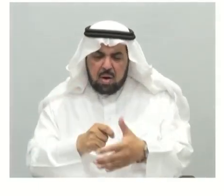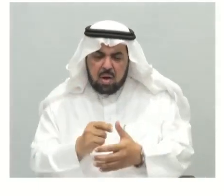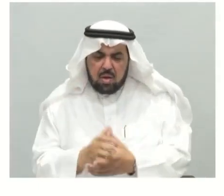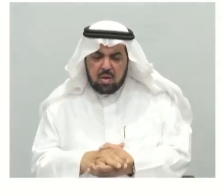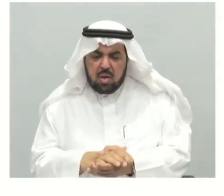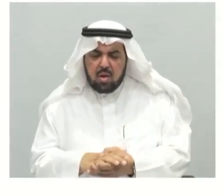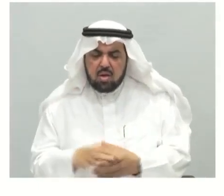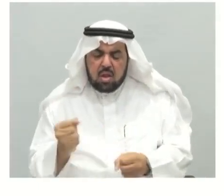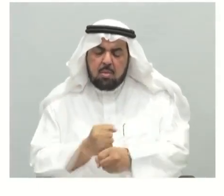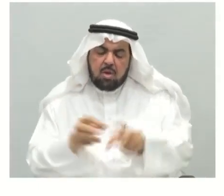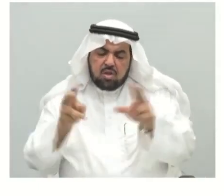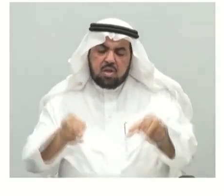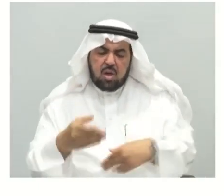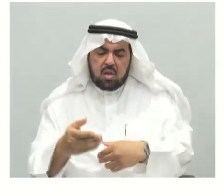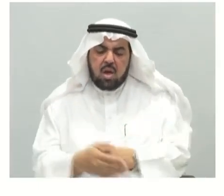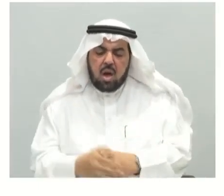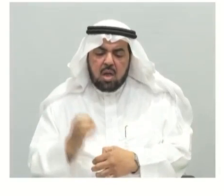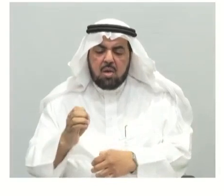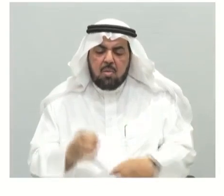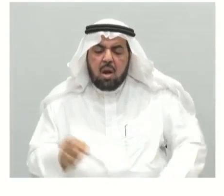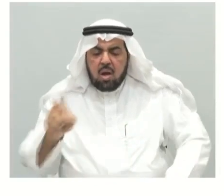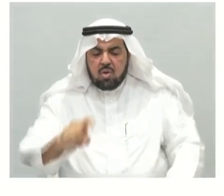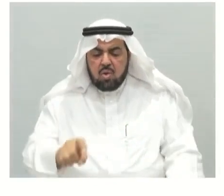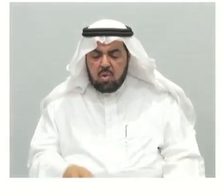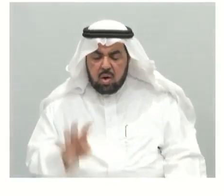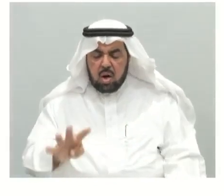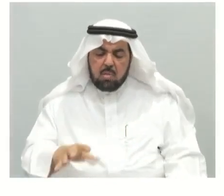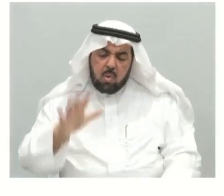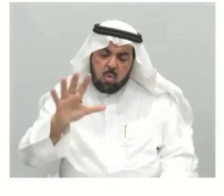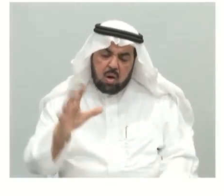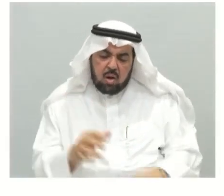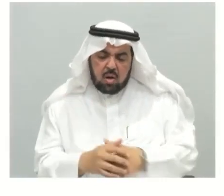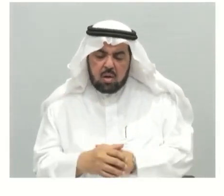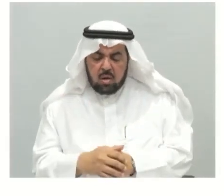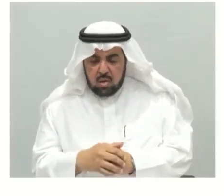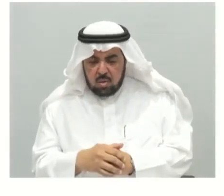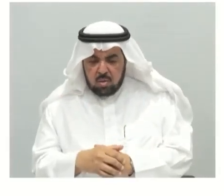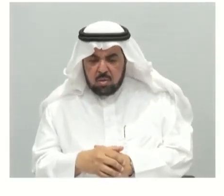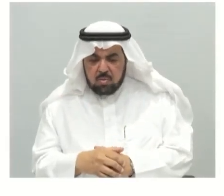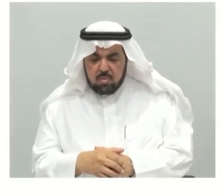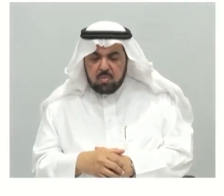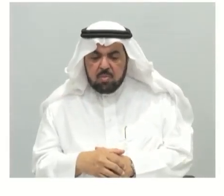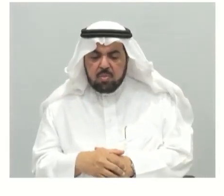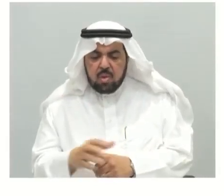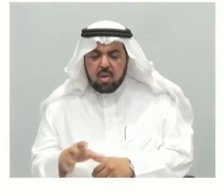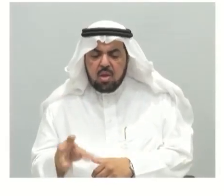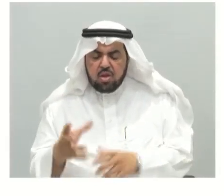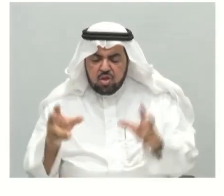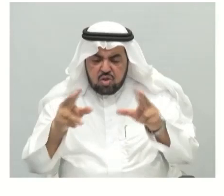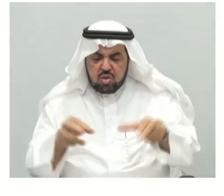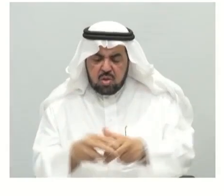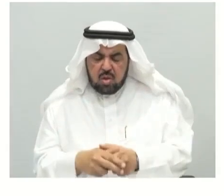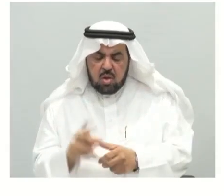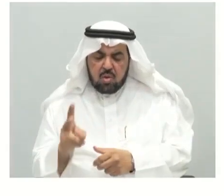استعمل الشكل التالي للاجابه على السؤالين الرابع والخامس لدي شكل